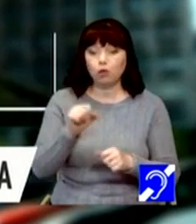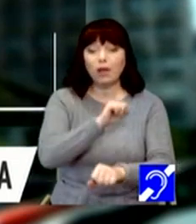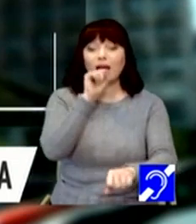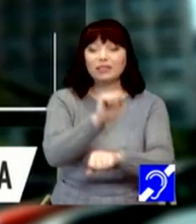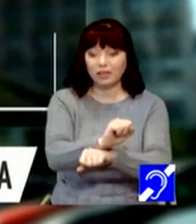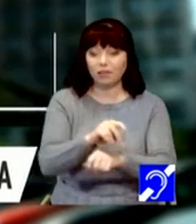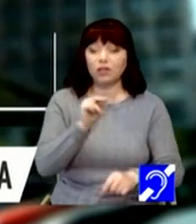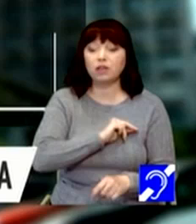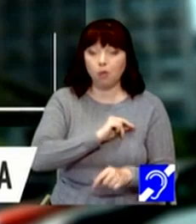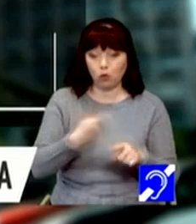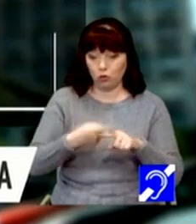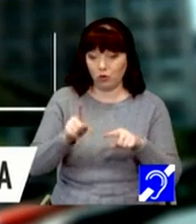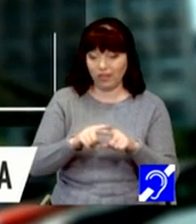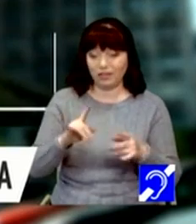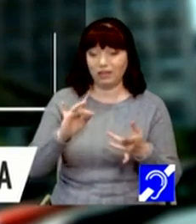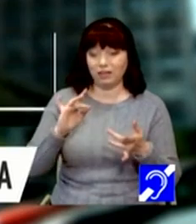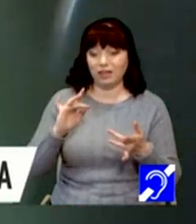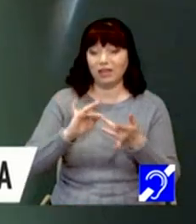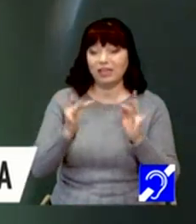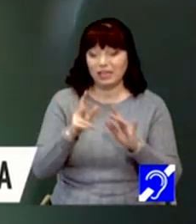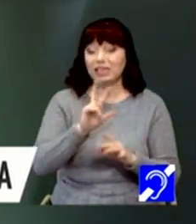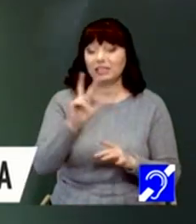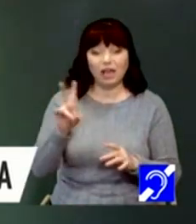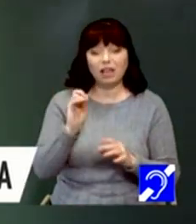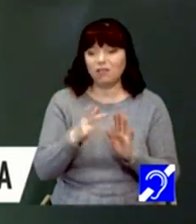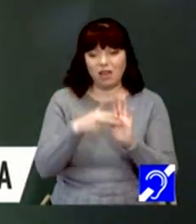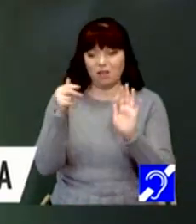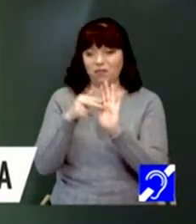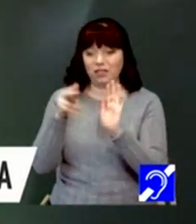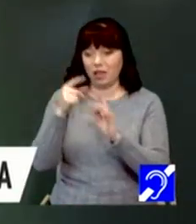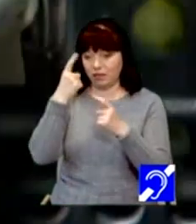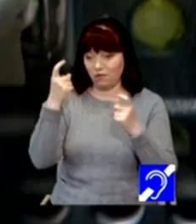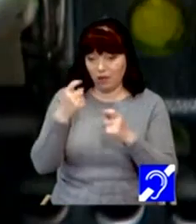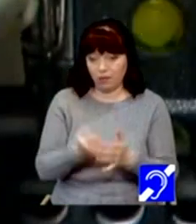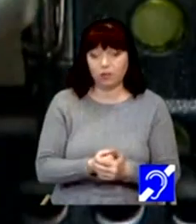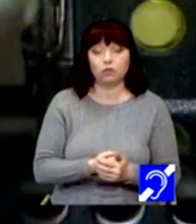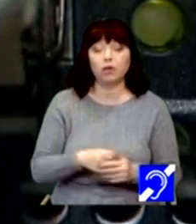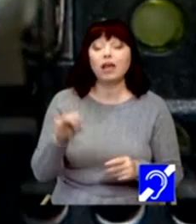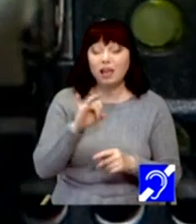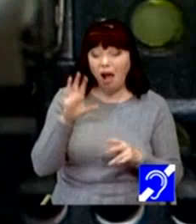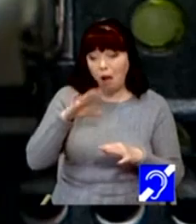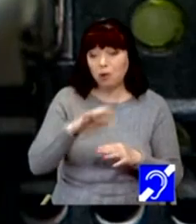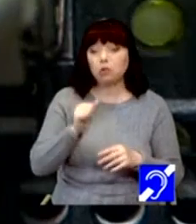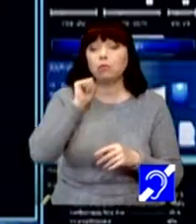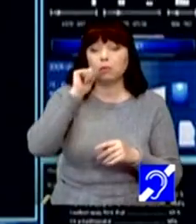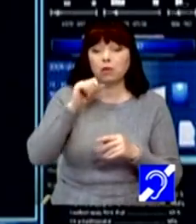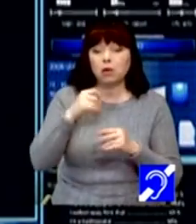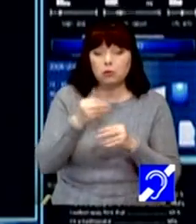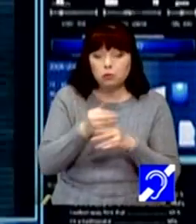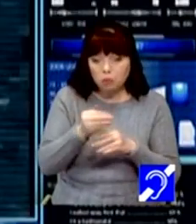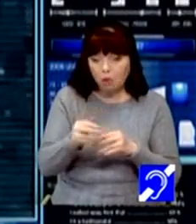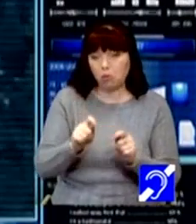saitul nu neaparat extragerea anumitor date la miezul zilei saiturile guvernamentale blocate au redevenit funcțional